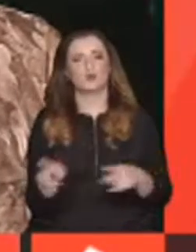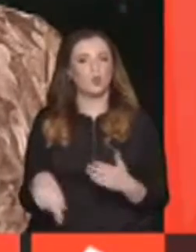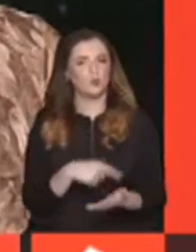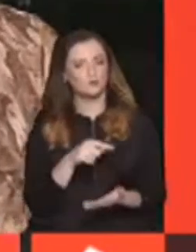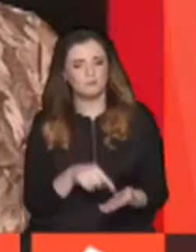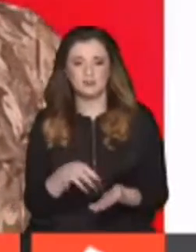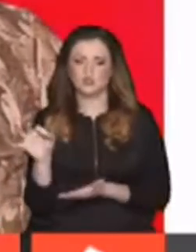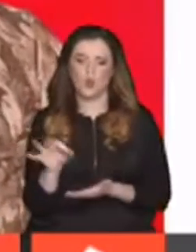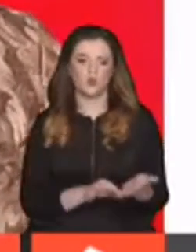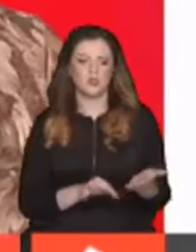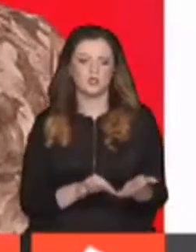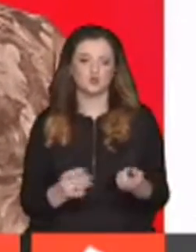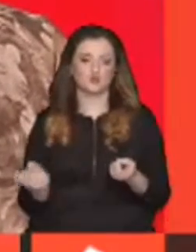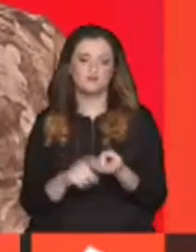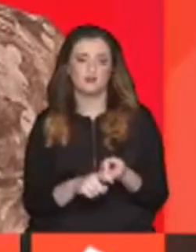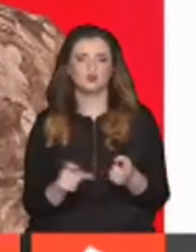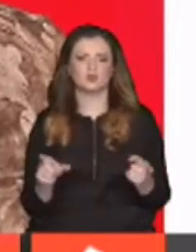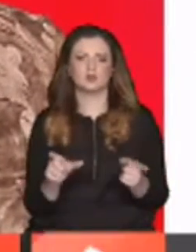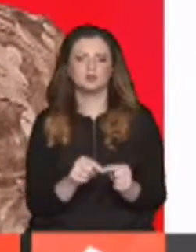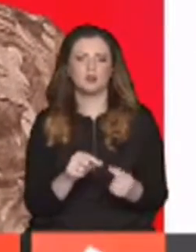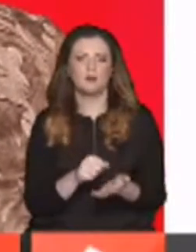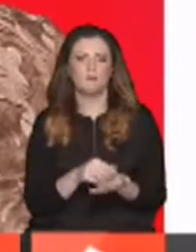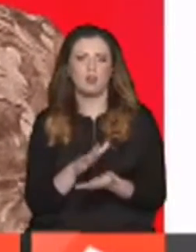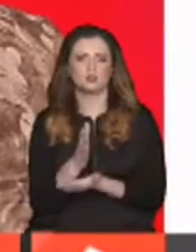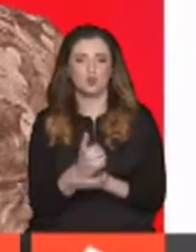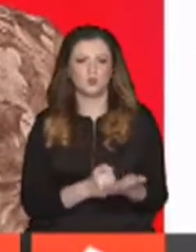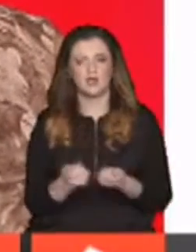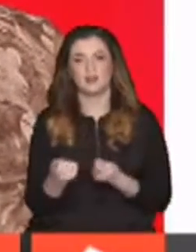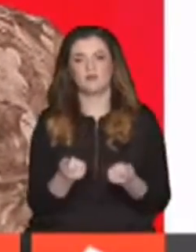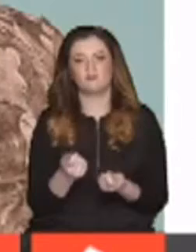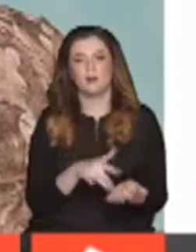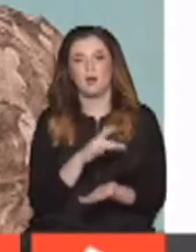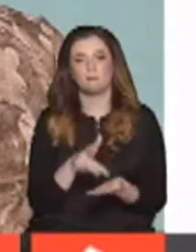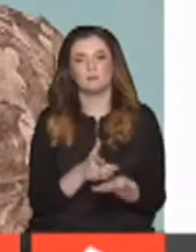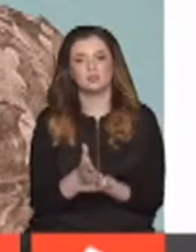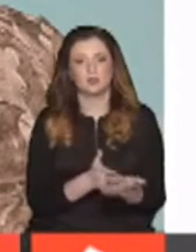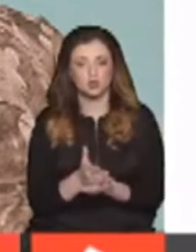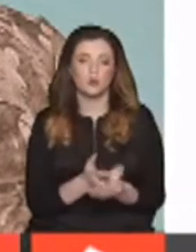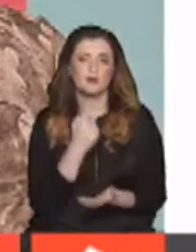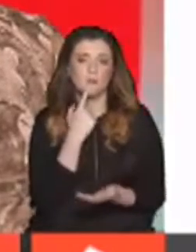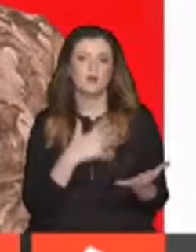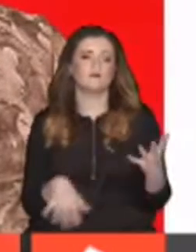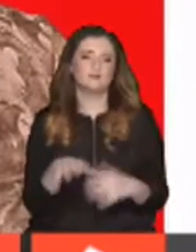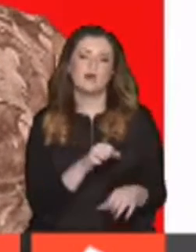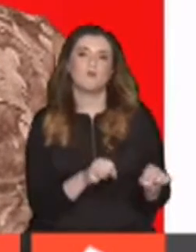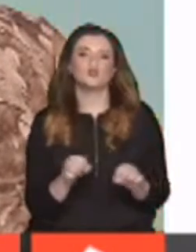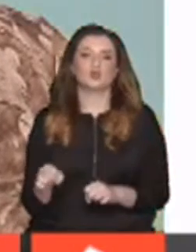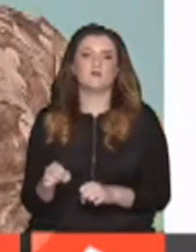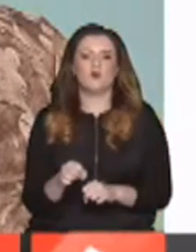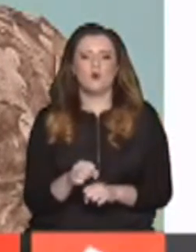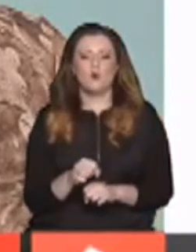місто, одразу зв'язуюсь з балансоутримувачем, з керівниками комунальних служб. Намагаємось робити все можливе,